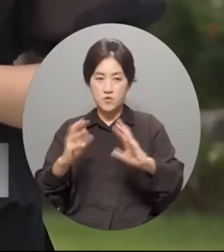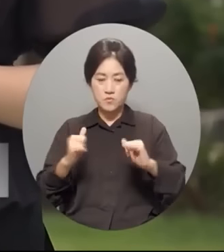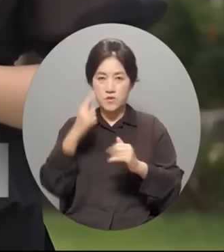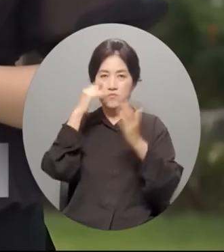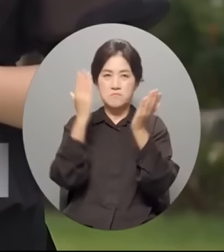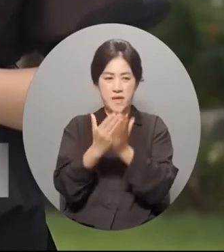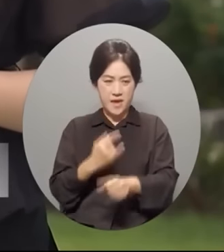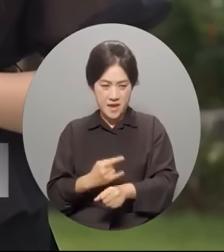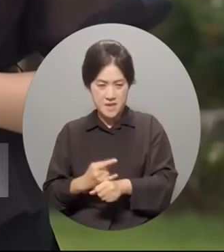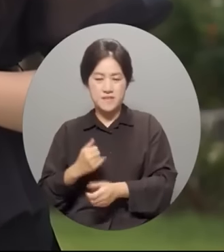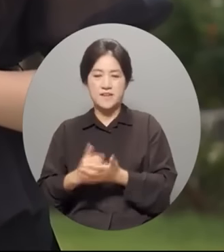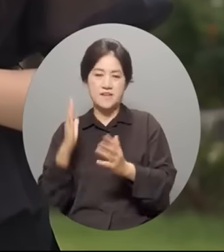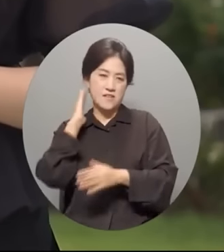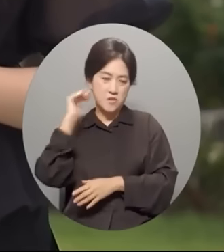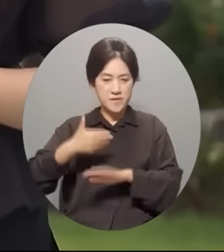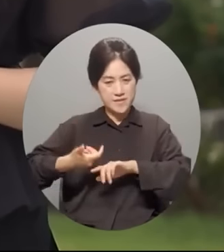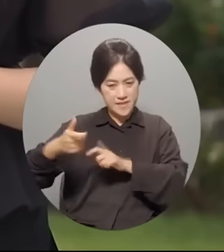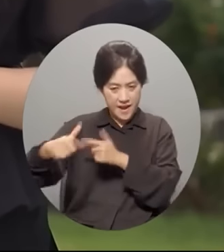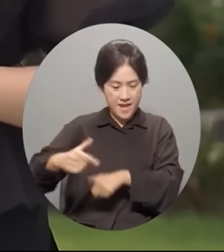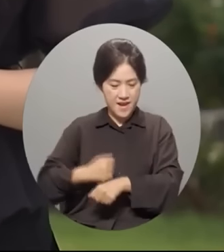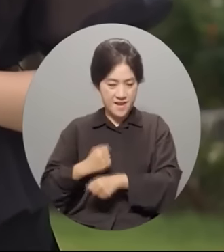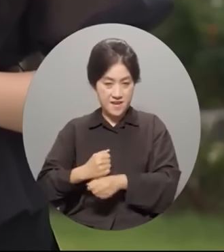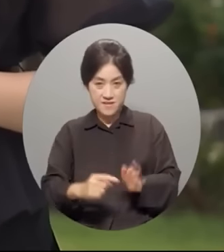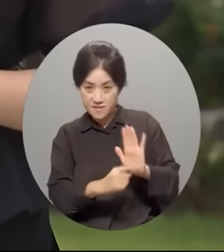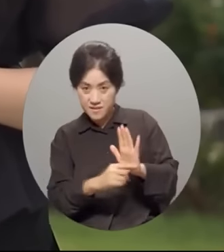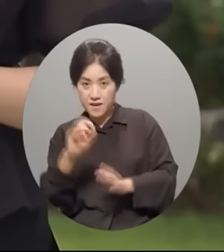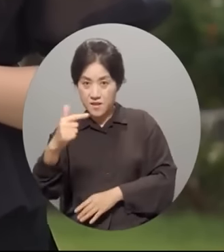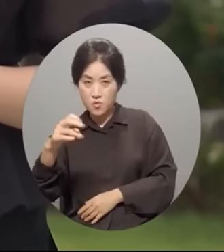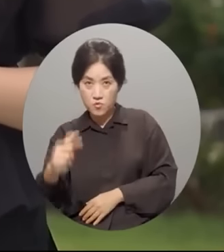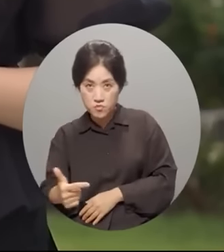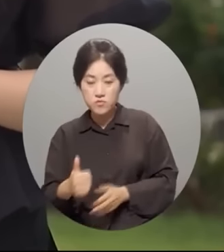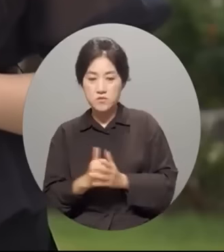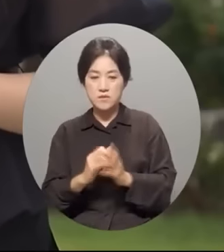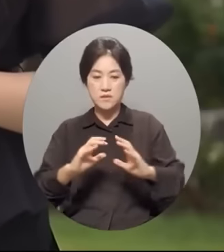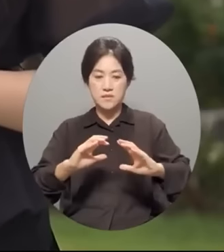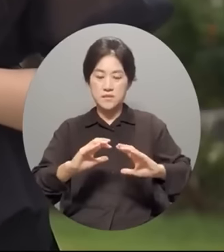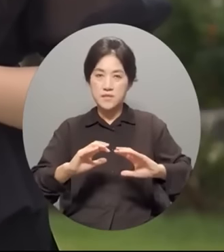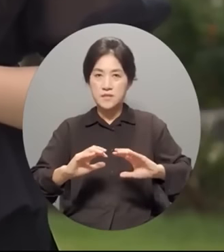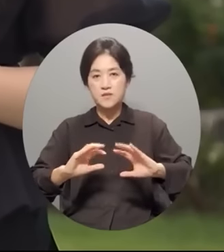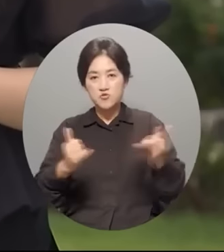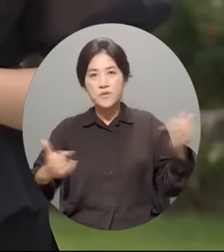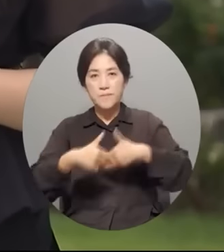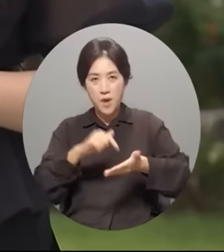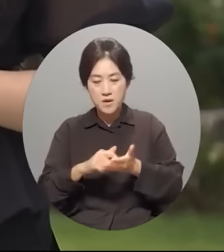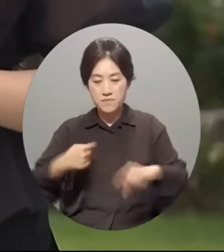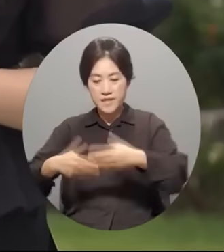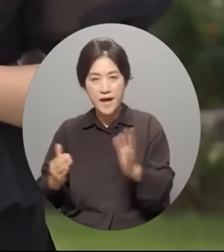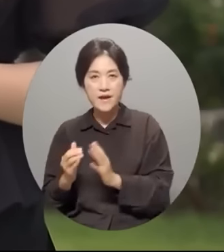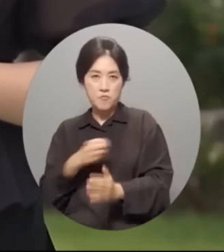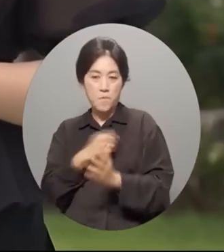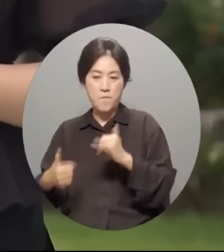눈높이를 강조하며 대통령과의 차별화를 앞세운 결과 한 대표는 당심 민심 모두에서 압도적인 승리를